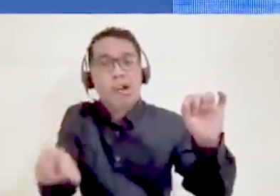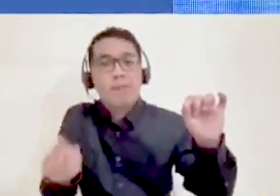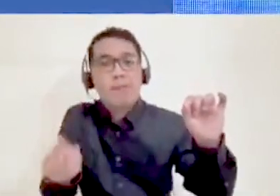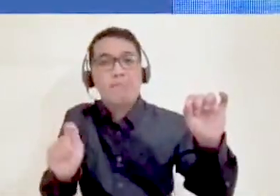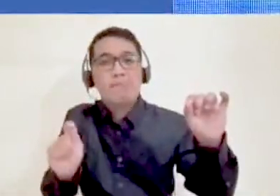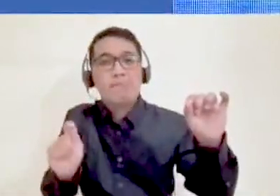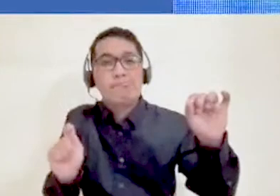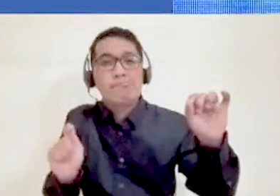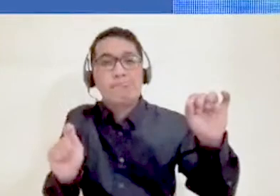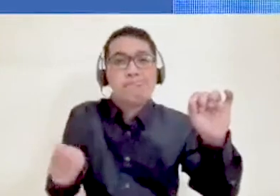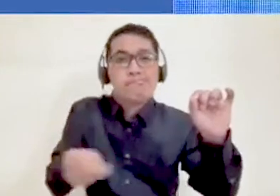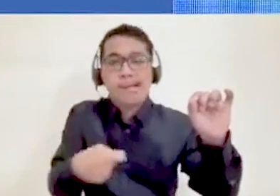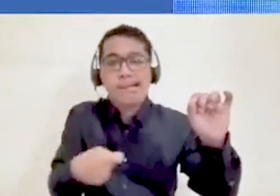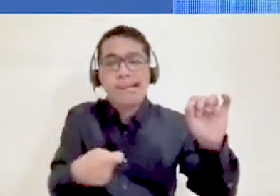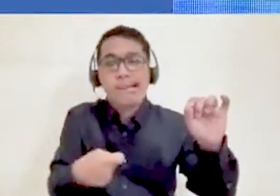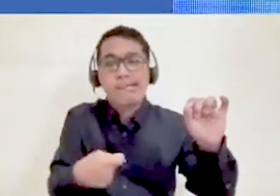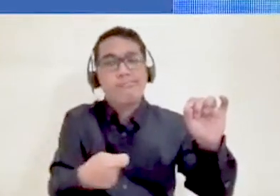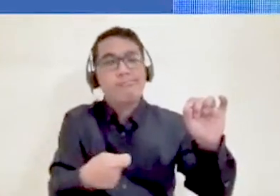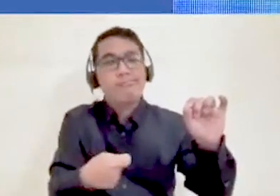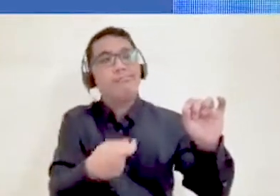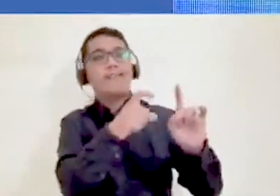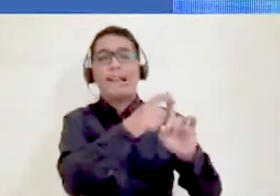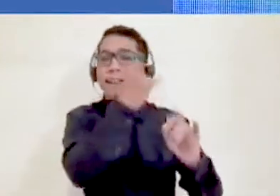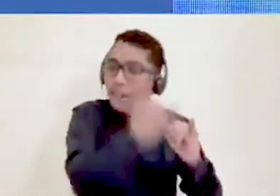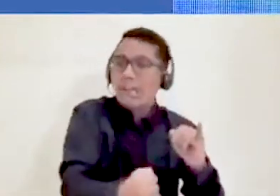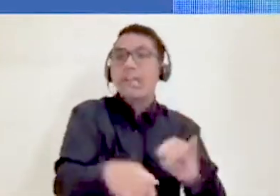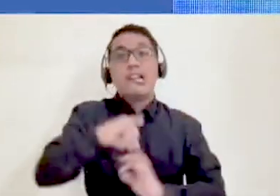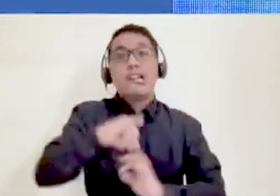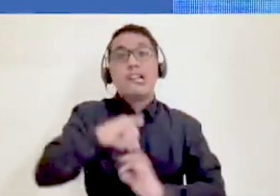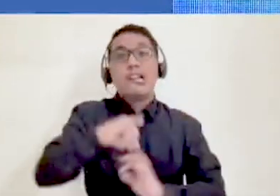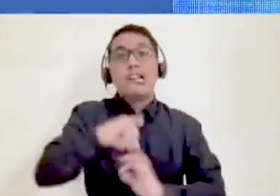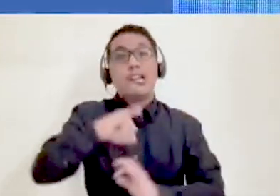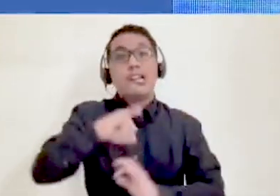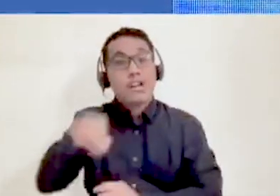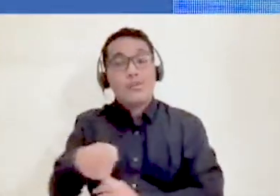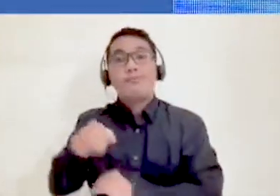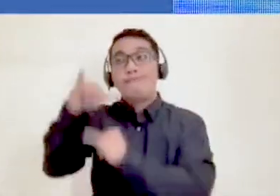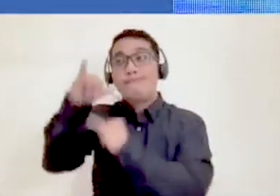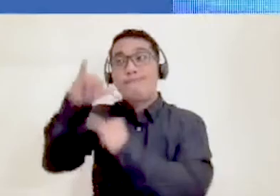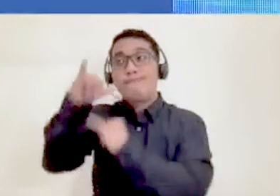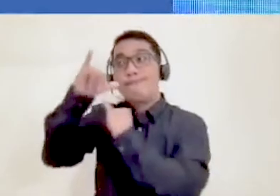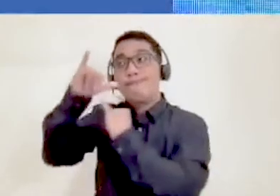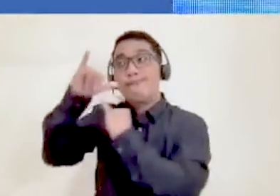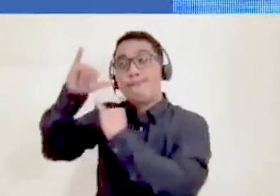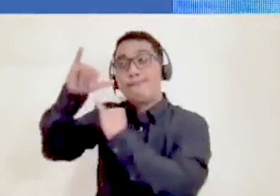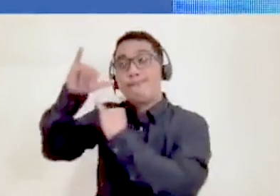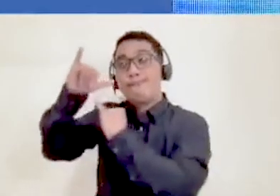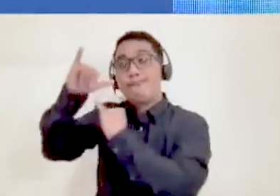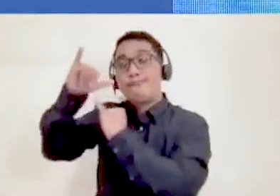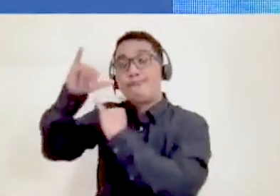data terakhir Januari 2021 mengatakan bahwa ada 202,5